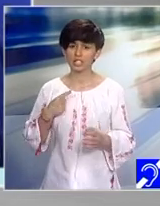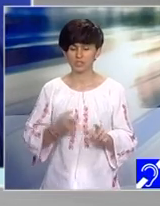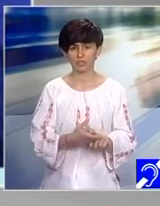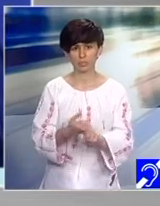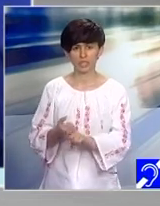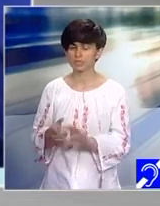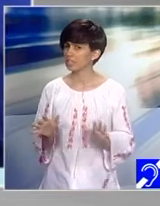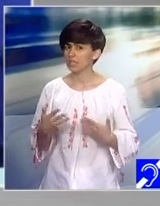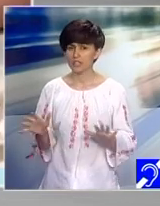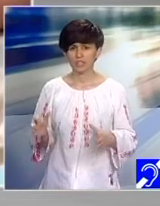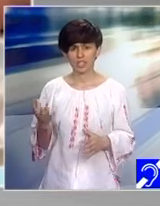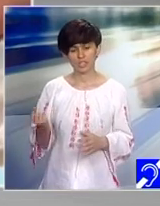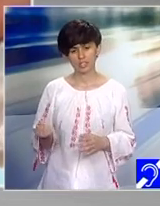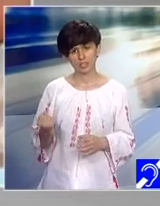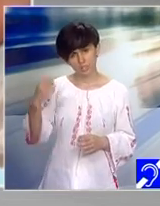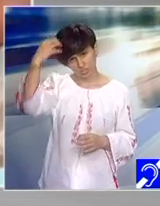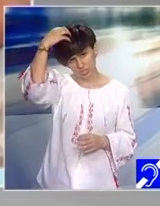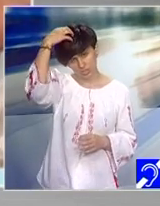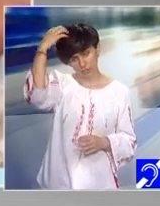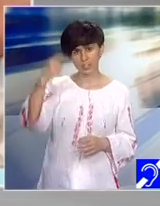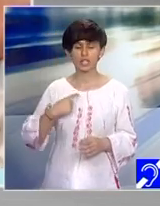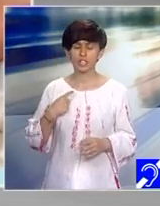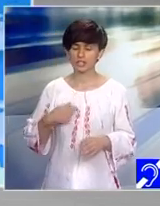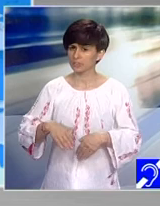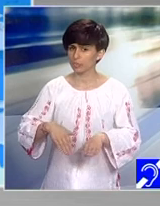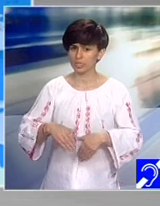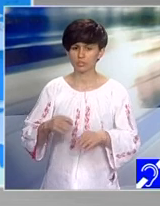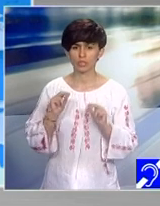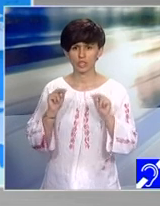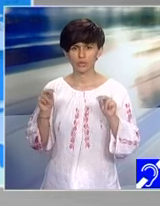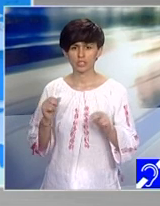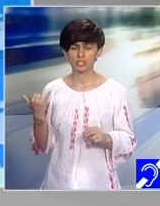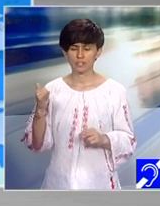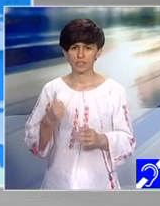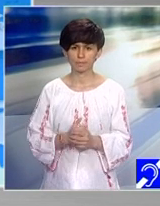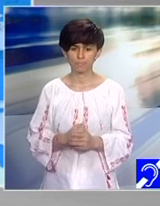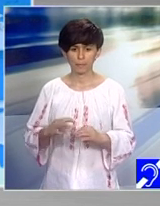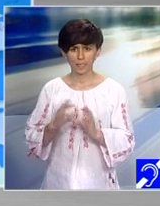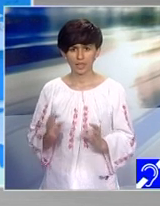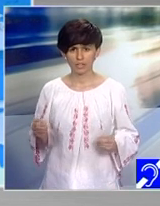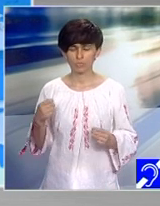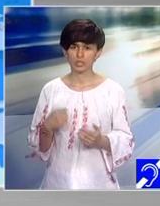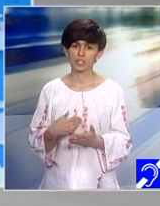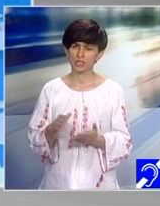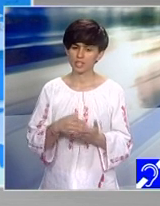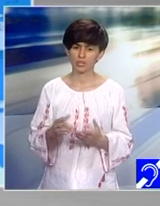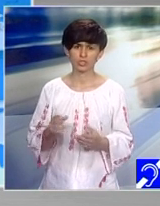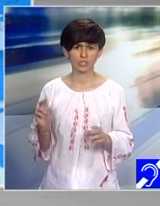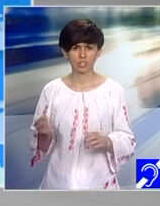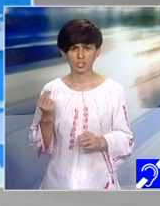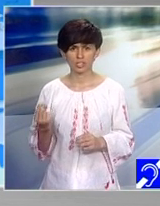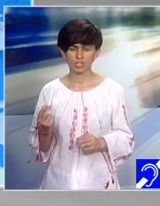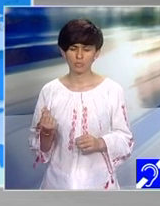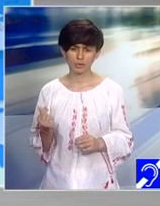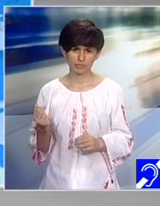de ce guvernare și de ce ministru al educației vine sau nu. România alocă și cheltuiește cei mai puțini bani pentru educație din toată